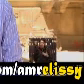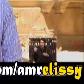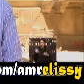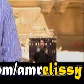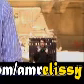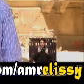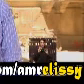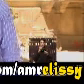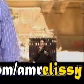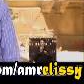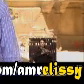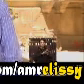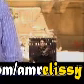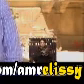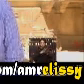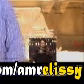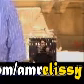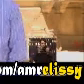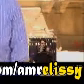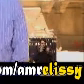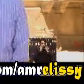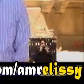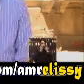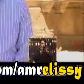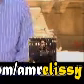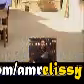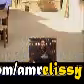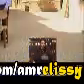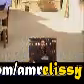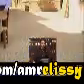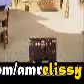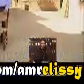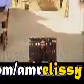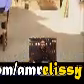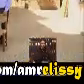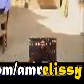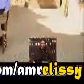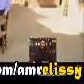يسكنها. مشاكل كثيرة، تعالوا نشوف التقرير.